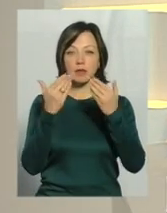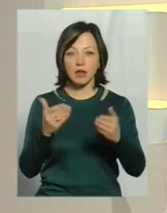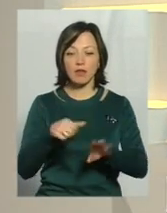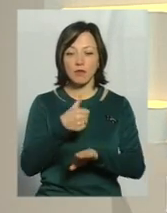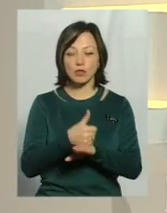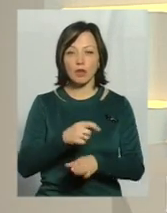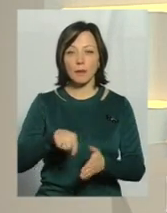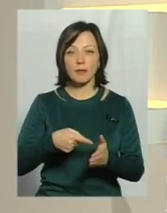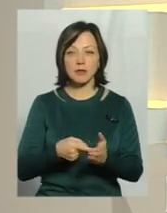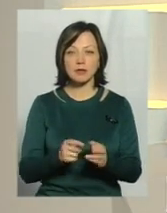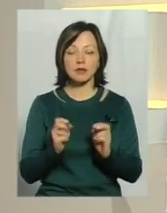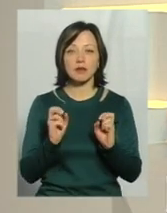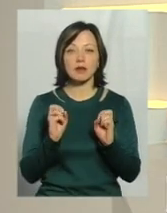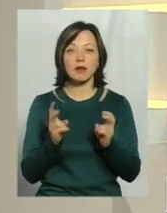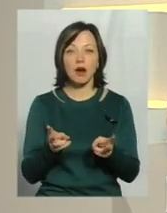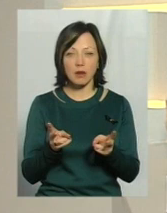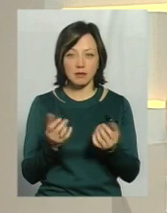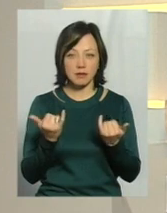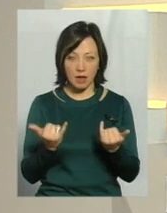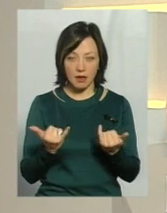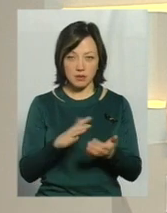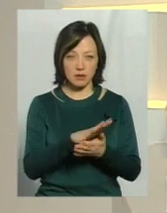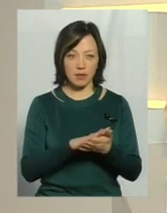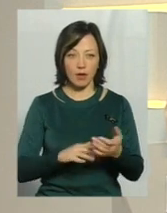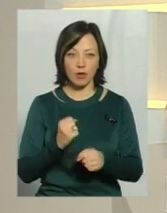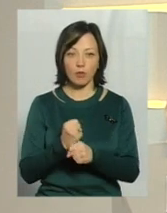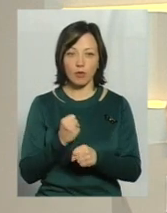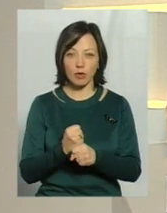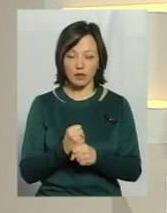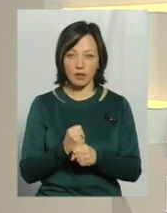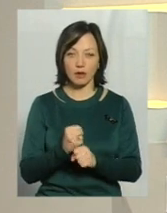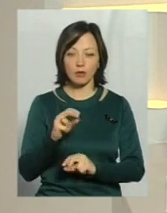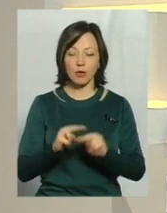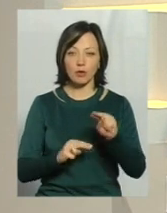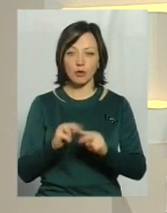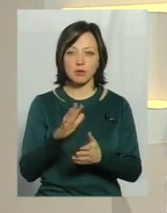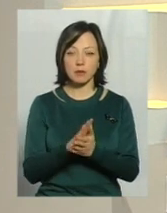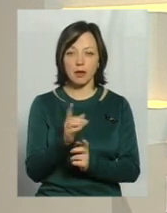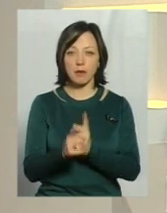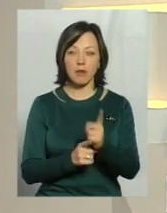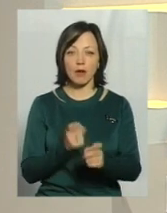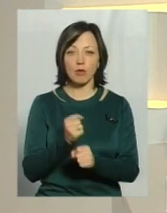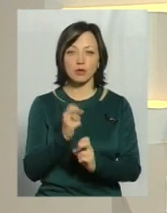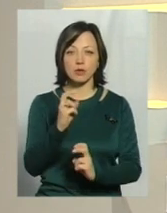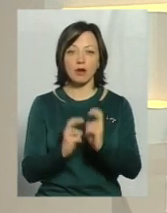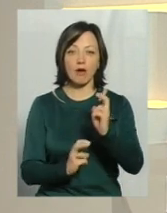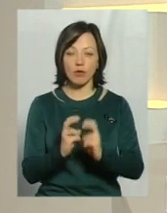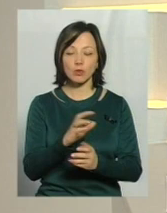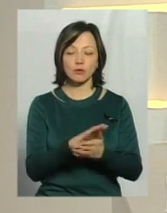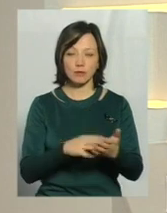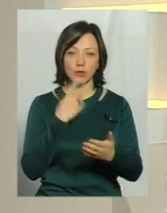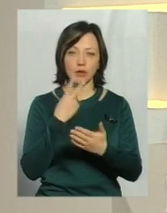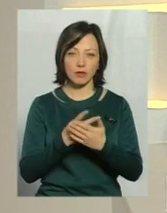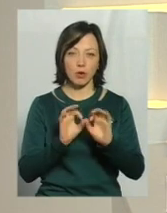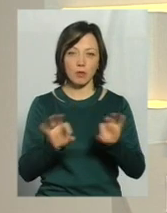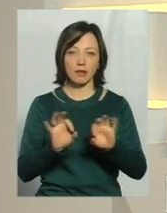нашого міста, як зараз триває робота над побудовою сміттєпереробного заводу у нашому місті. Давайте подивимося